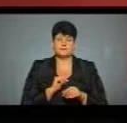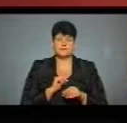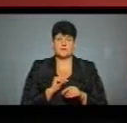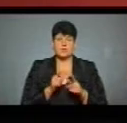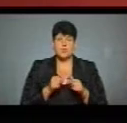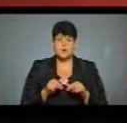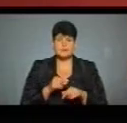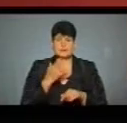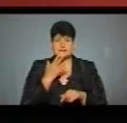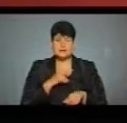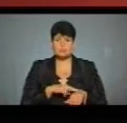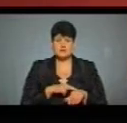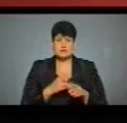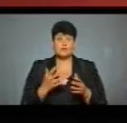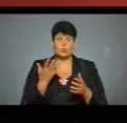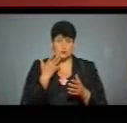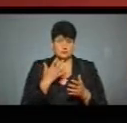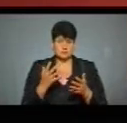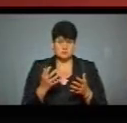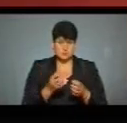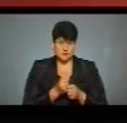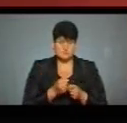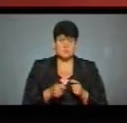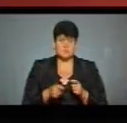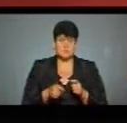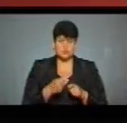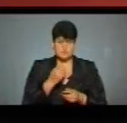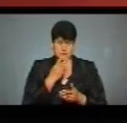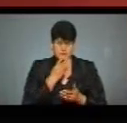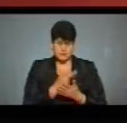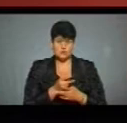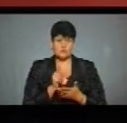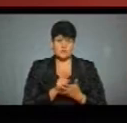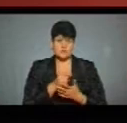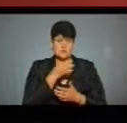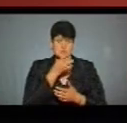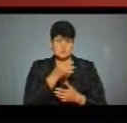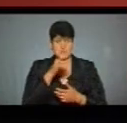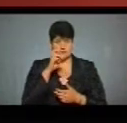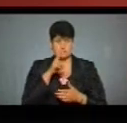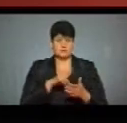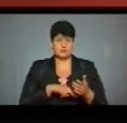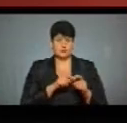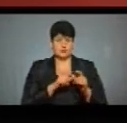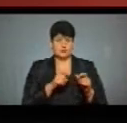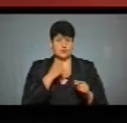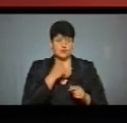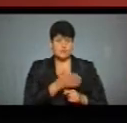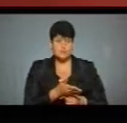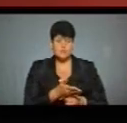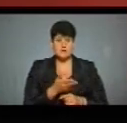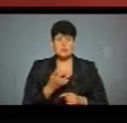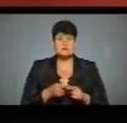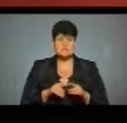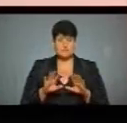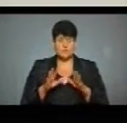органи Нацполіції при виявленні даних правопорушень зобов'язані повідомляти Державну фіскальну службу. Але тобто, це у випадку, коли